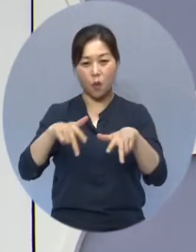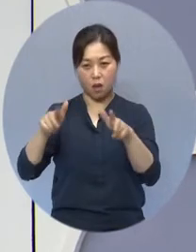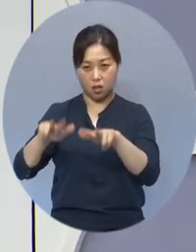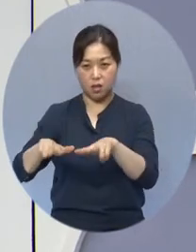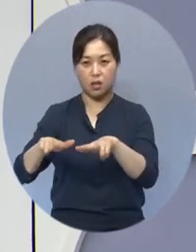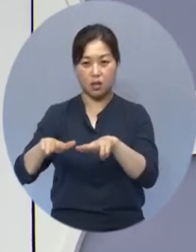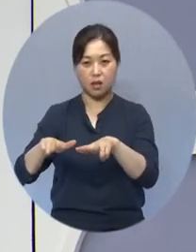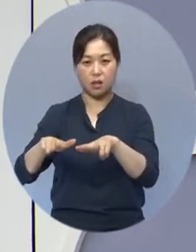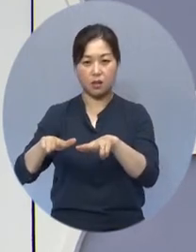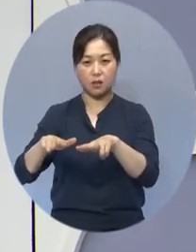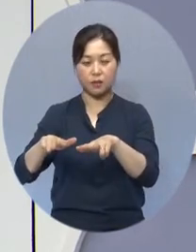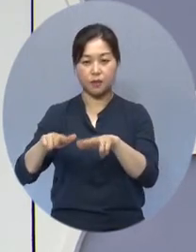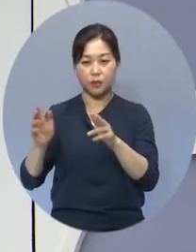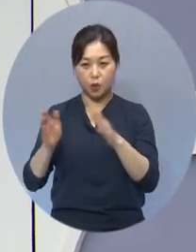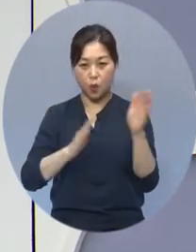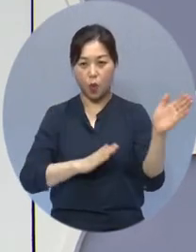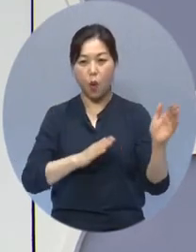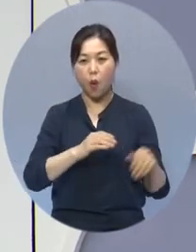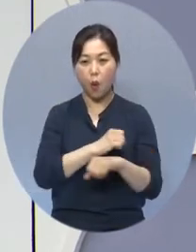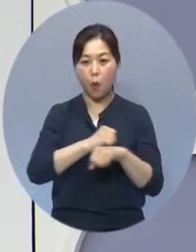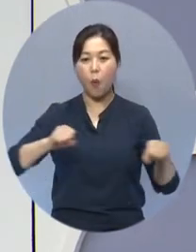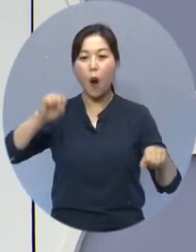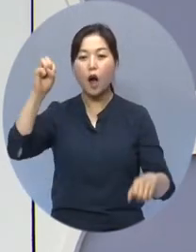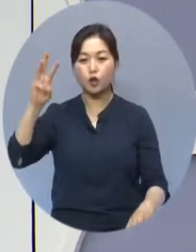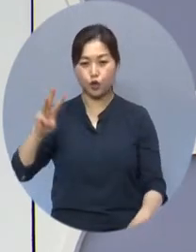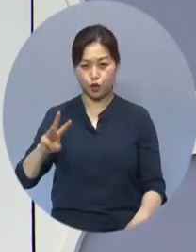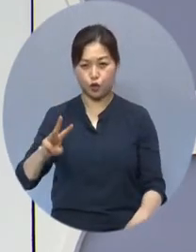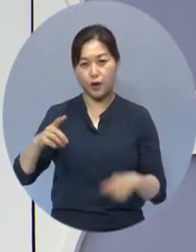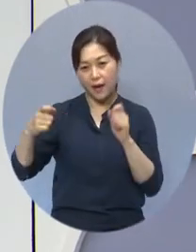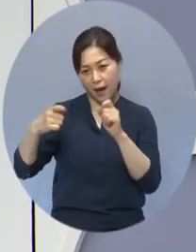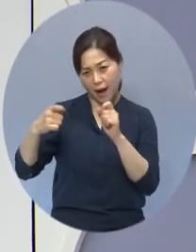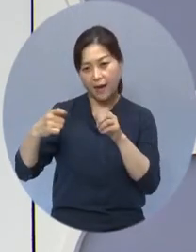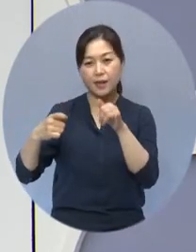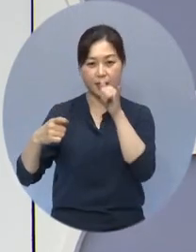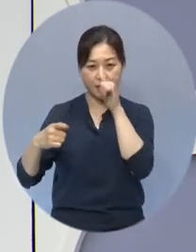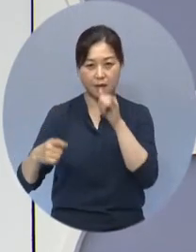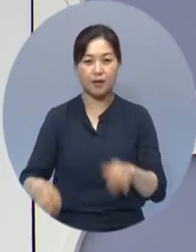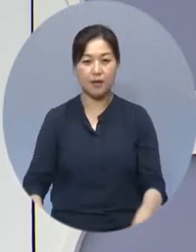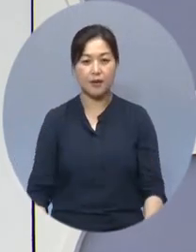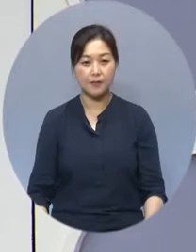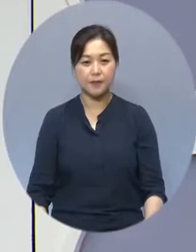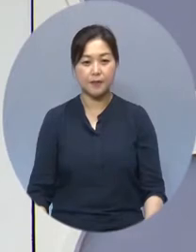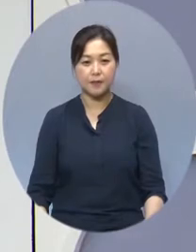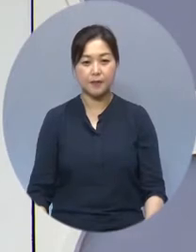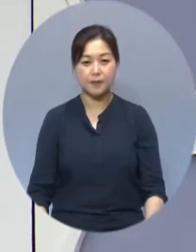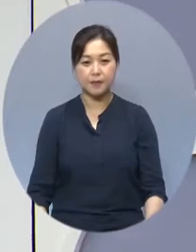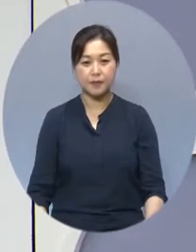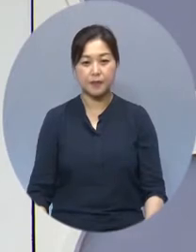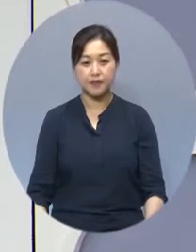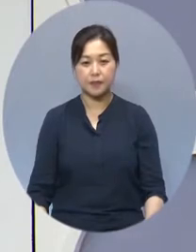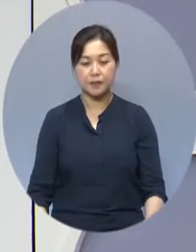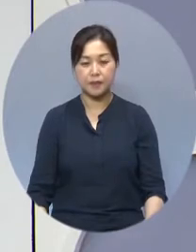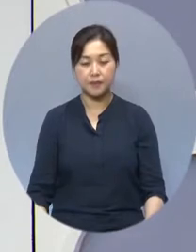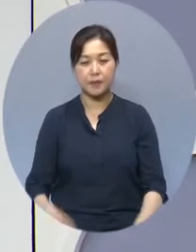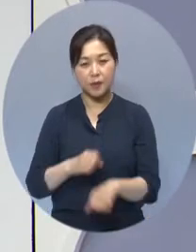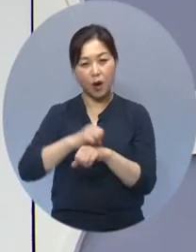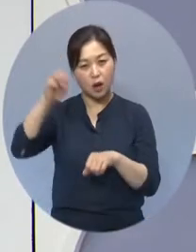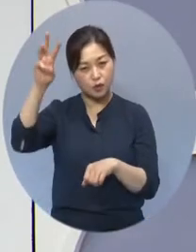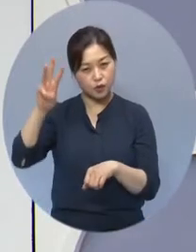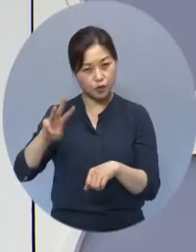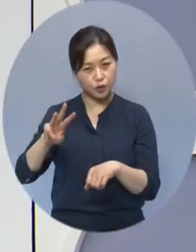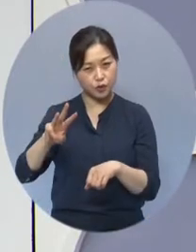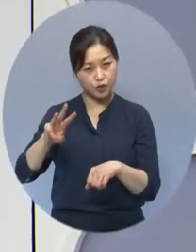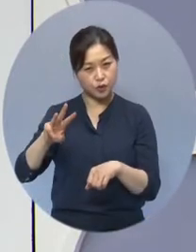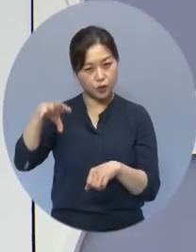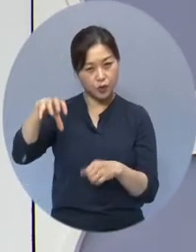공원. 그 다음에 우리가 이제 강주하고 좀 이렇게 인접되어 있습니다. 네. 접경인데요. 그래서 강주 좀 못